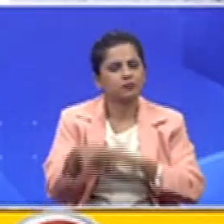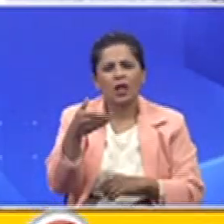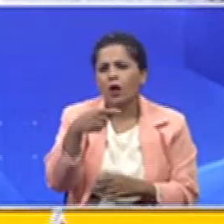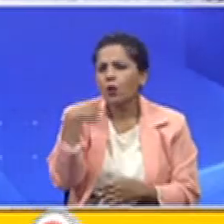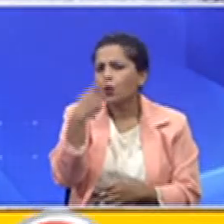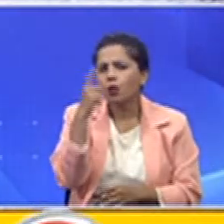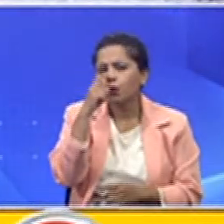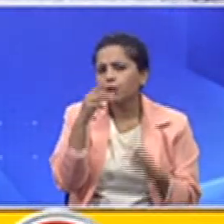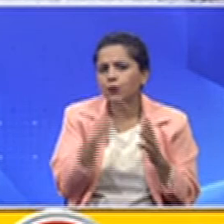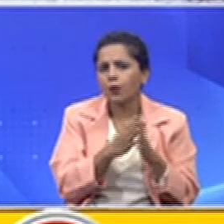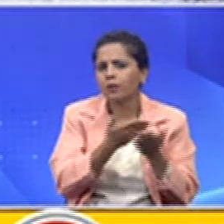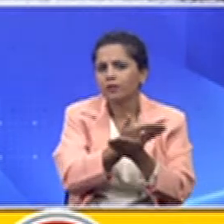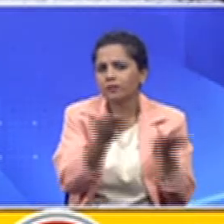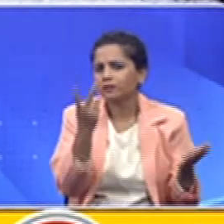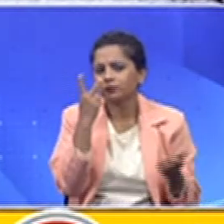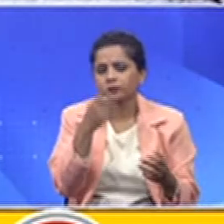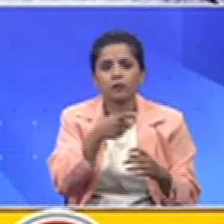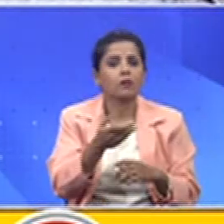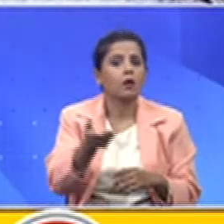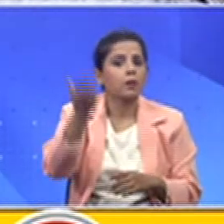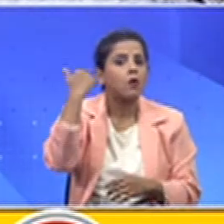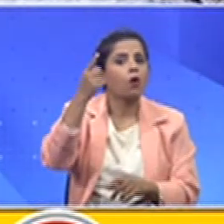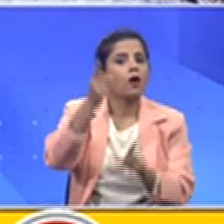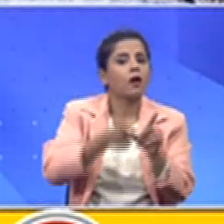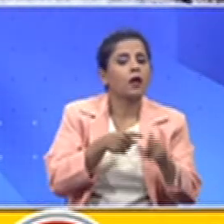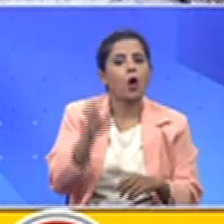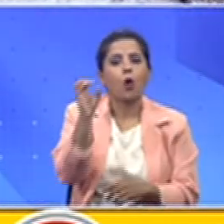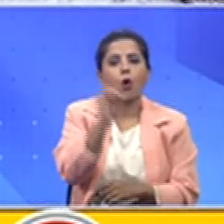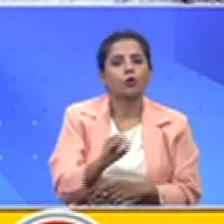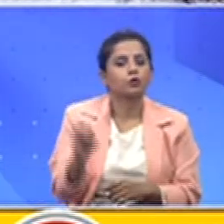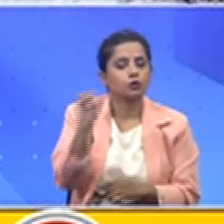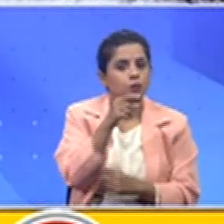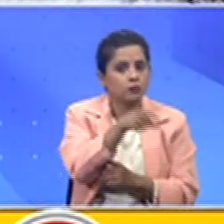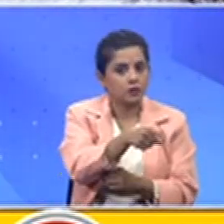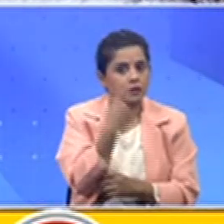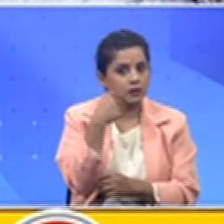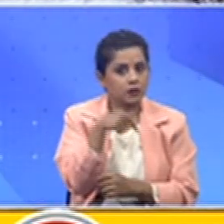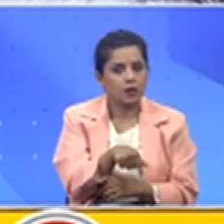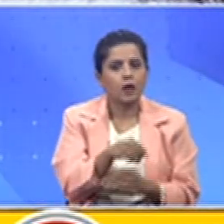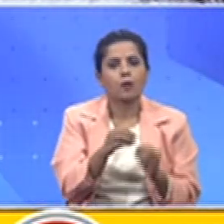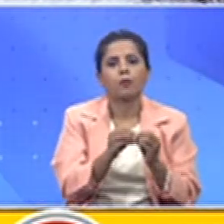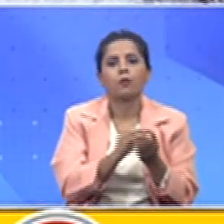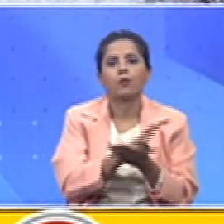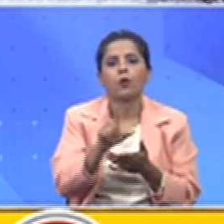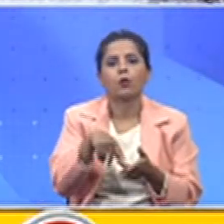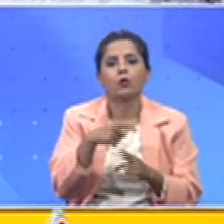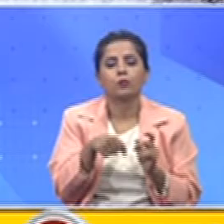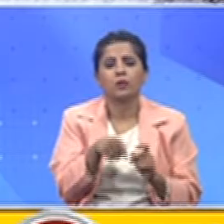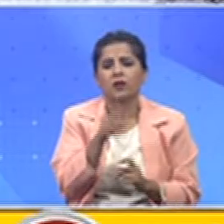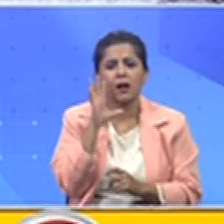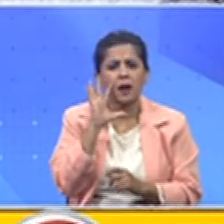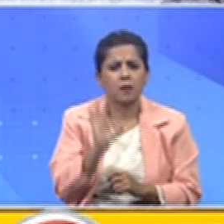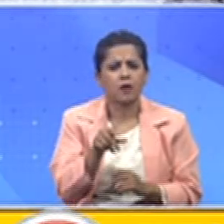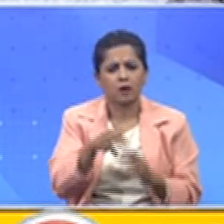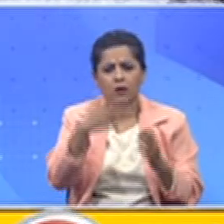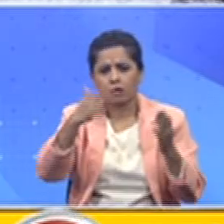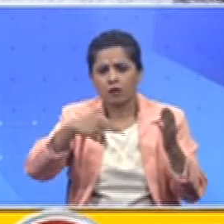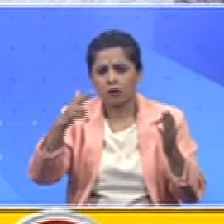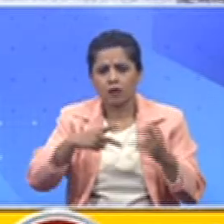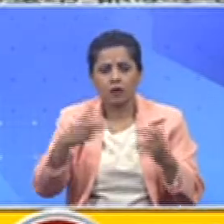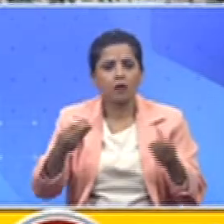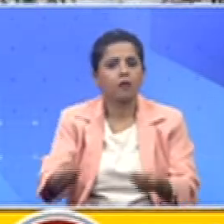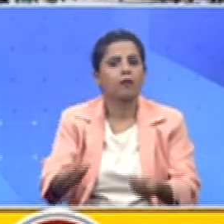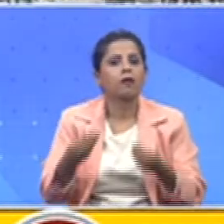महिलाएं हैं जिन्होंने पिछले साल अक्टूबर में मुझे भोजपत्र पर एक अनूठी कलाकृति भेंट की